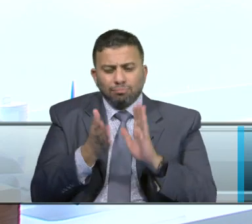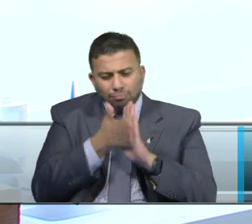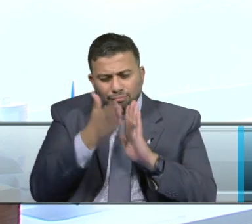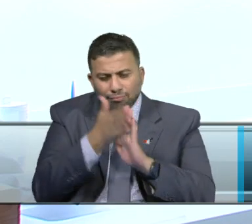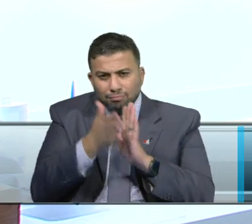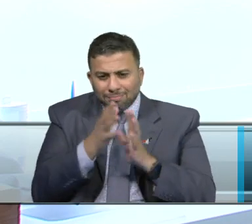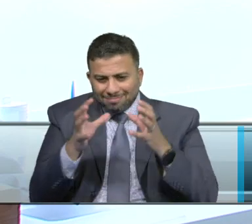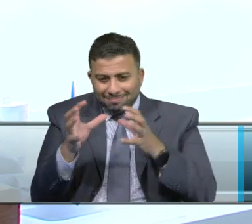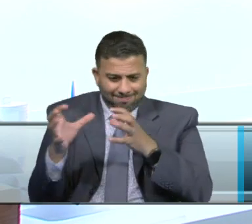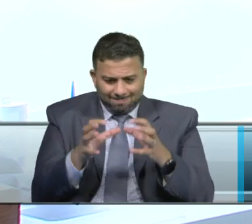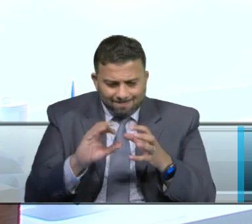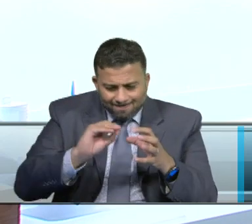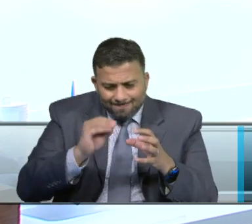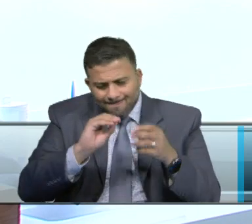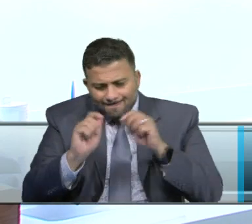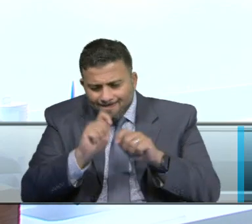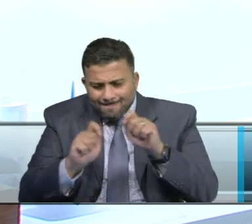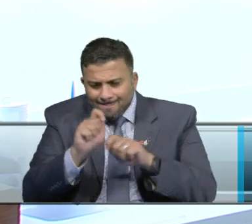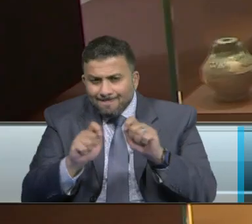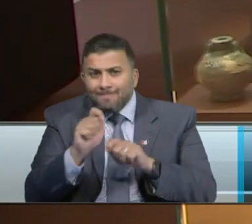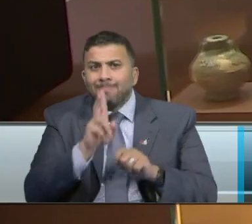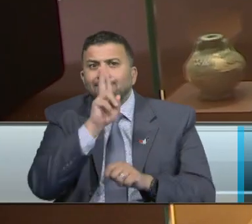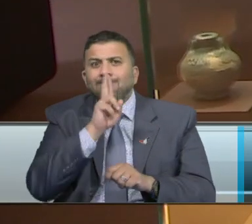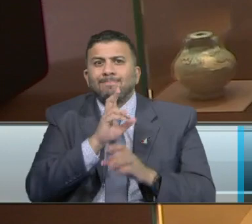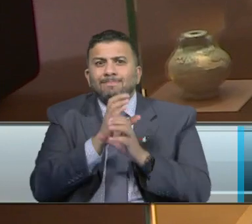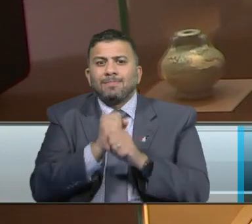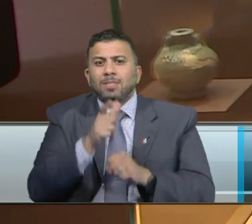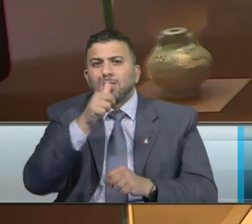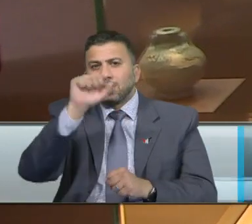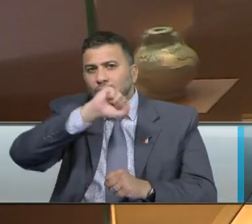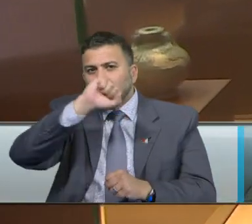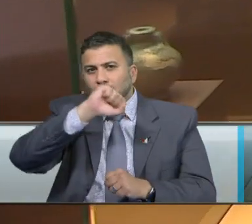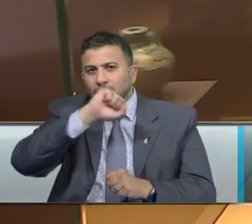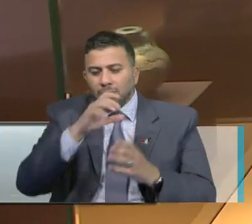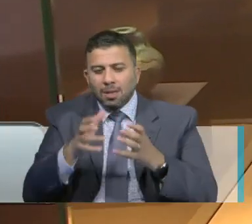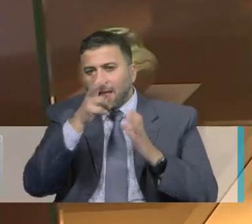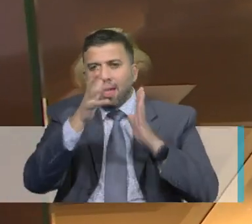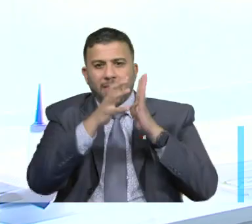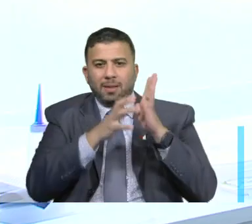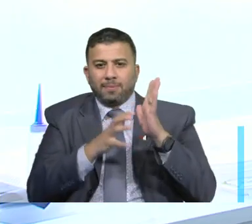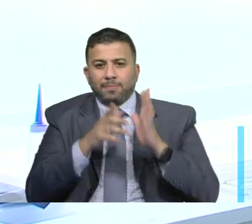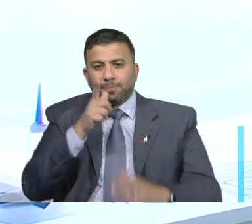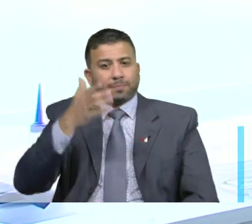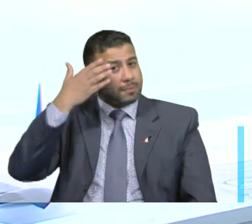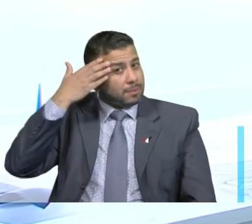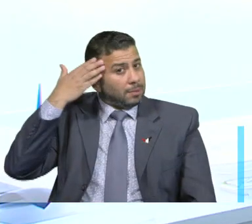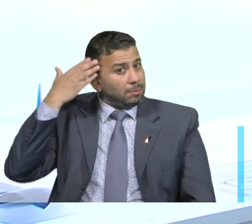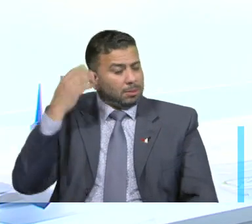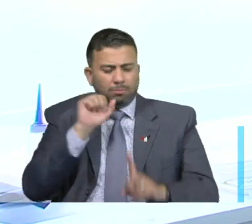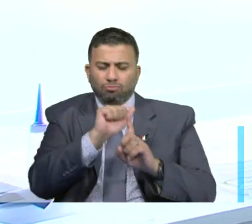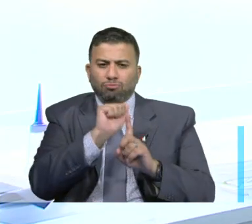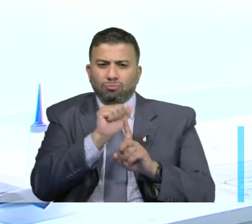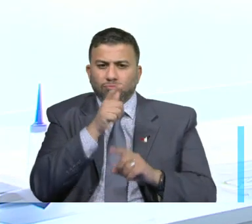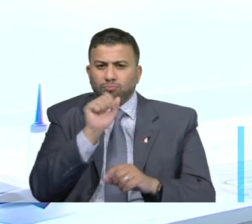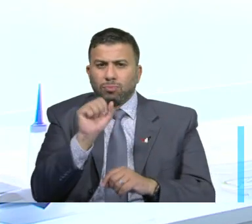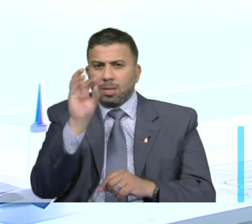وصيانة القطع المكتشفة في مواقع إمارة الشارقة الأثرية. احنا في عندنا خبير متخصص